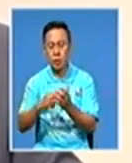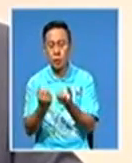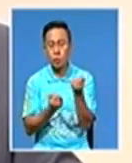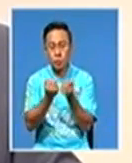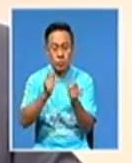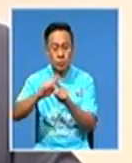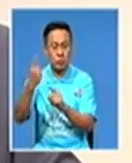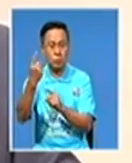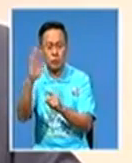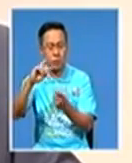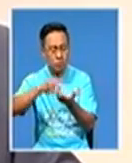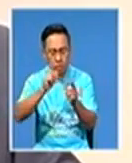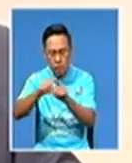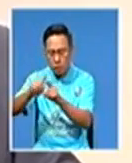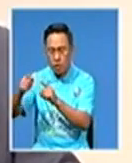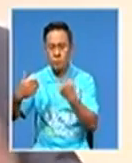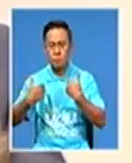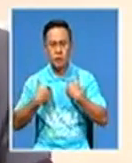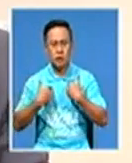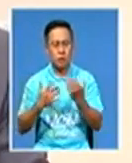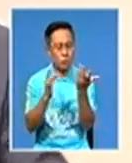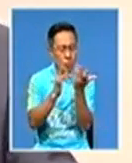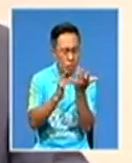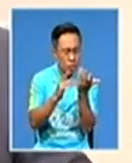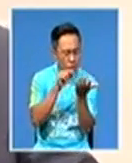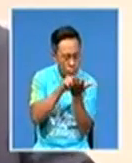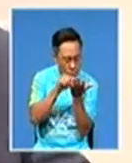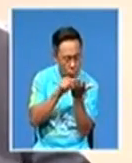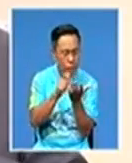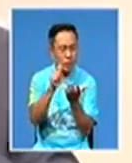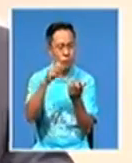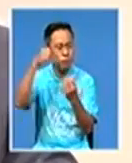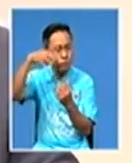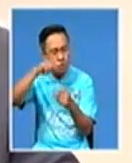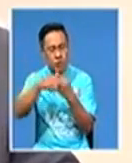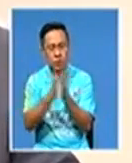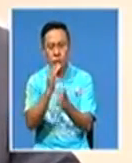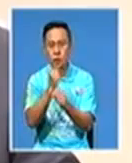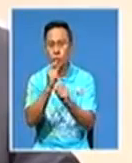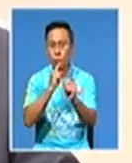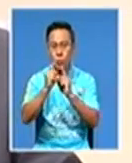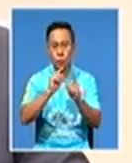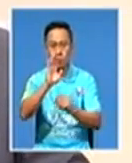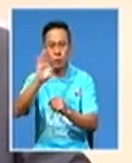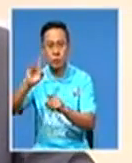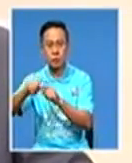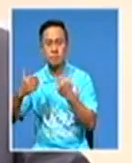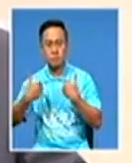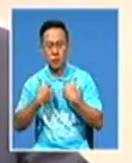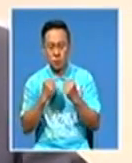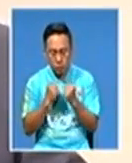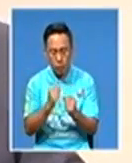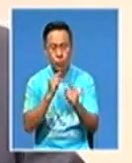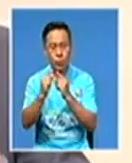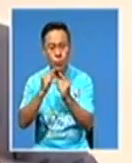นต์นะเป็นเรื่องของไออิเล็กทรอนิกส์เราก็จะดึงดูดมาให้มากขึ้นเราเจรจาไปหลายบริษัทแล้วกำลังทำอ